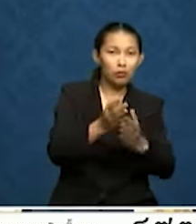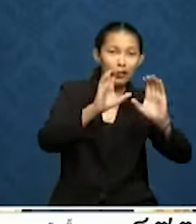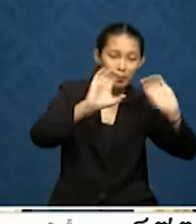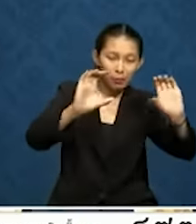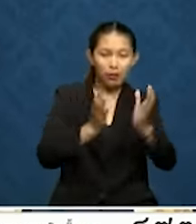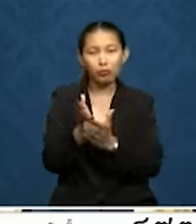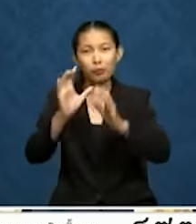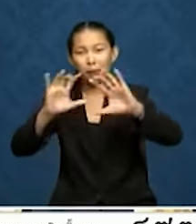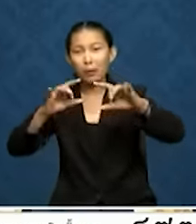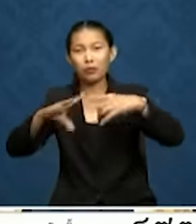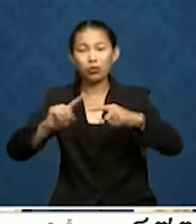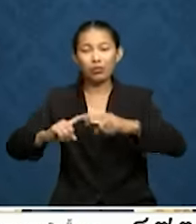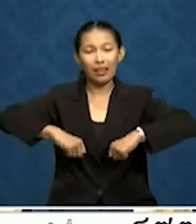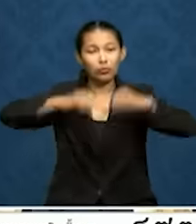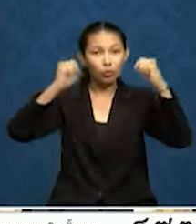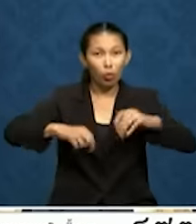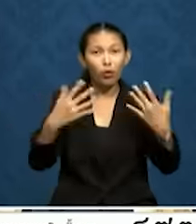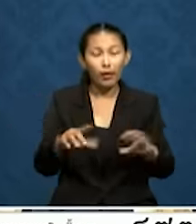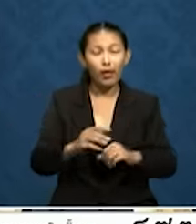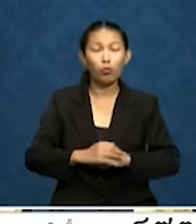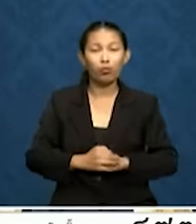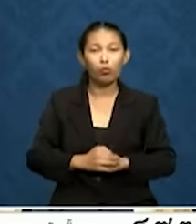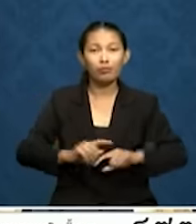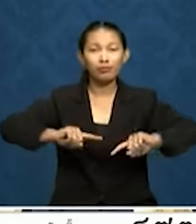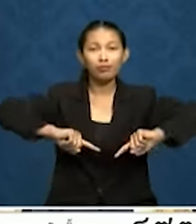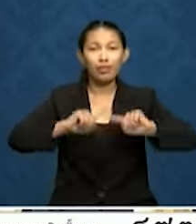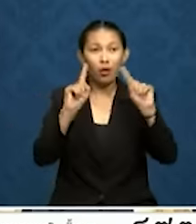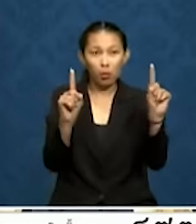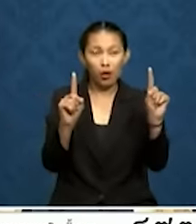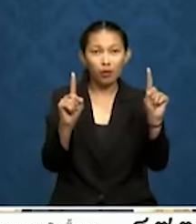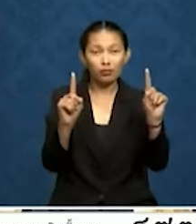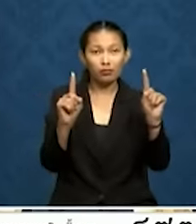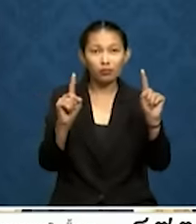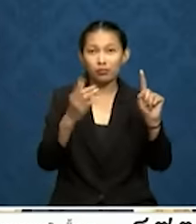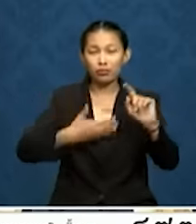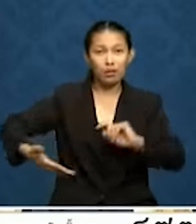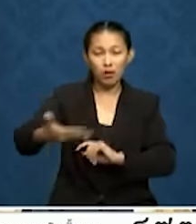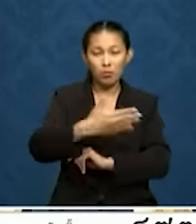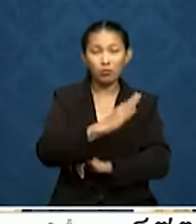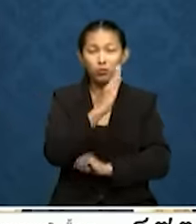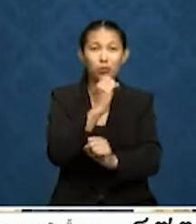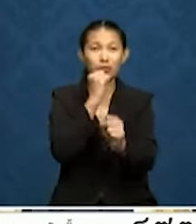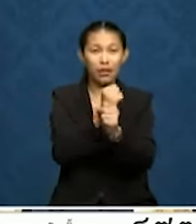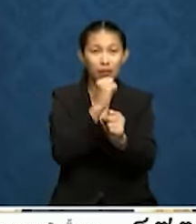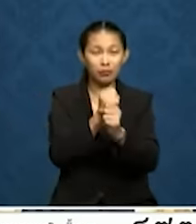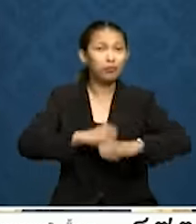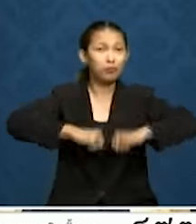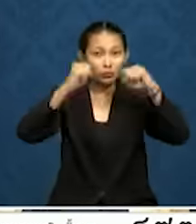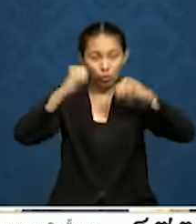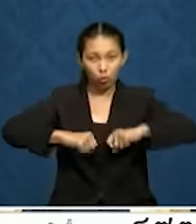รัฐบาลที่เป็นข้อตกลงกันแต่ทั้งนี้ทั้งนั้นการกระทำใดๆข้อตกลง